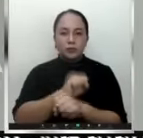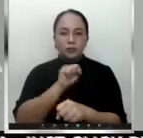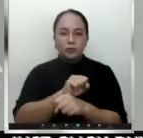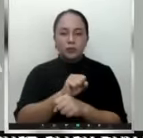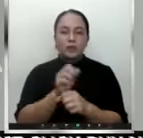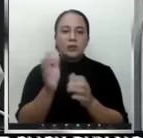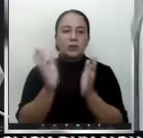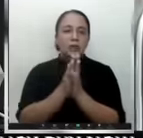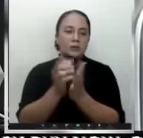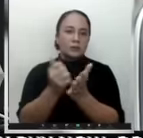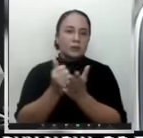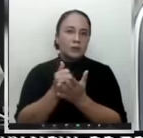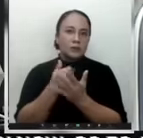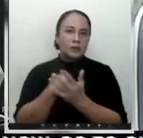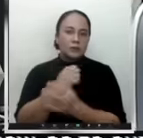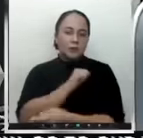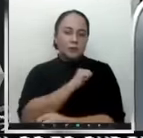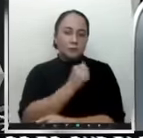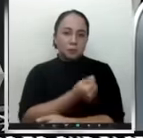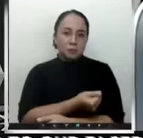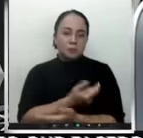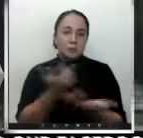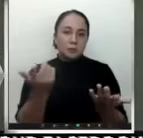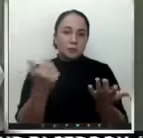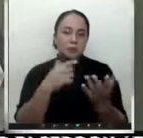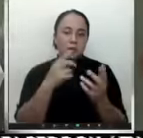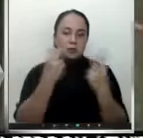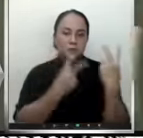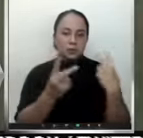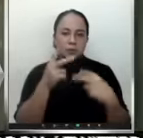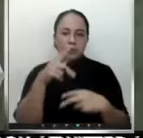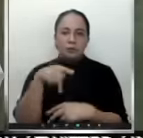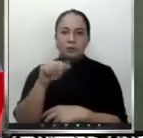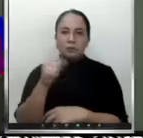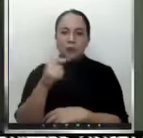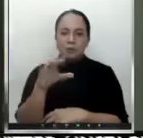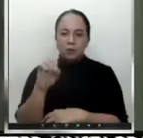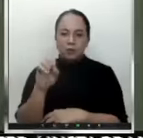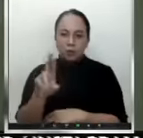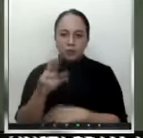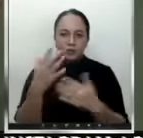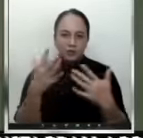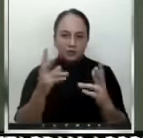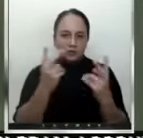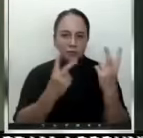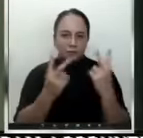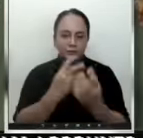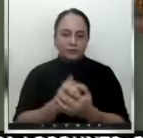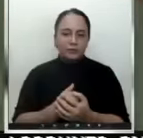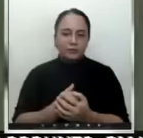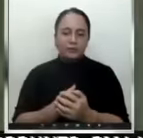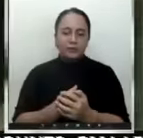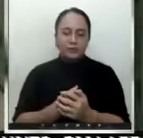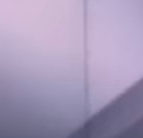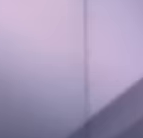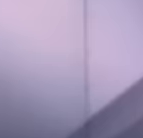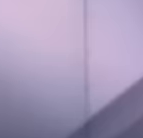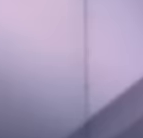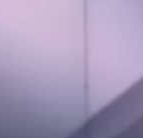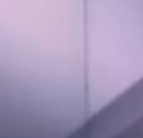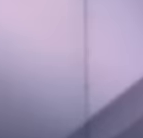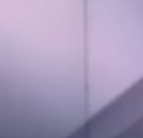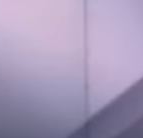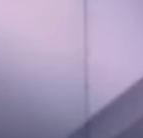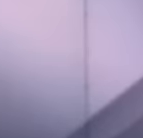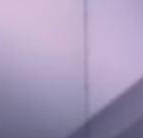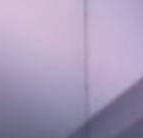sa mga otoridad. Bumisita rin doon ang mga taga-PAGCOR. Para sa GMA Integrated News, Ian Cruz nakatutok, 24 oras.